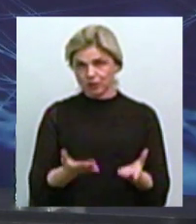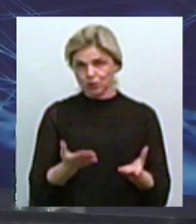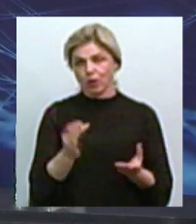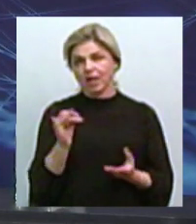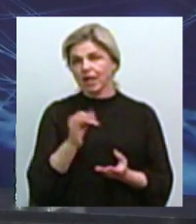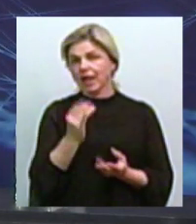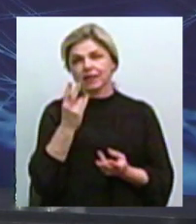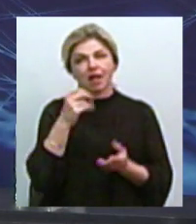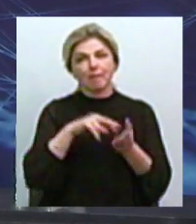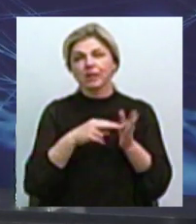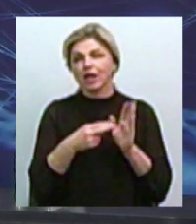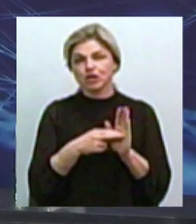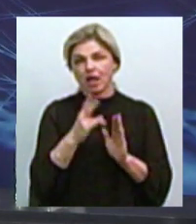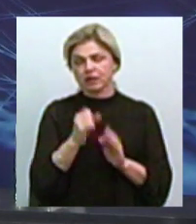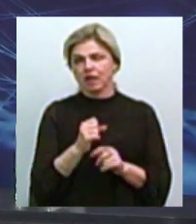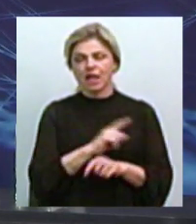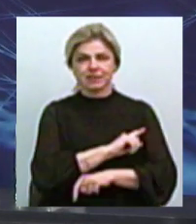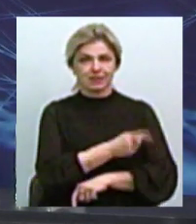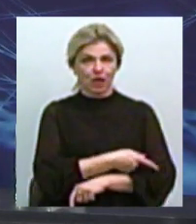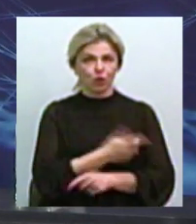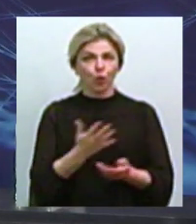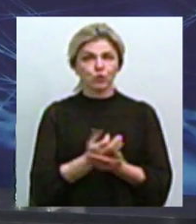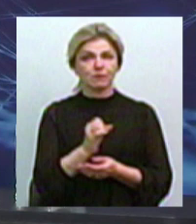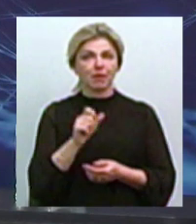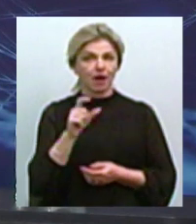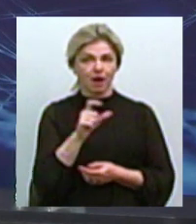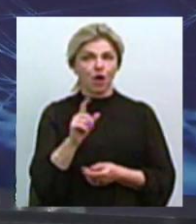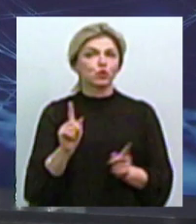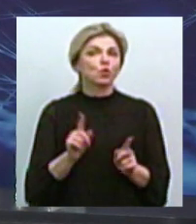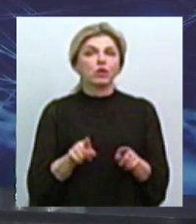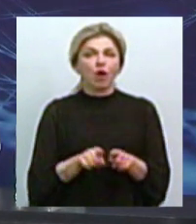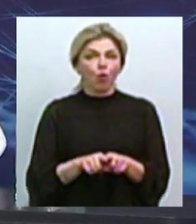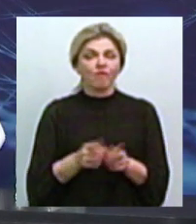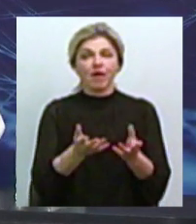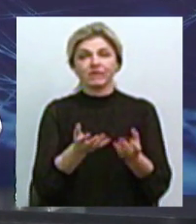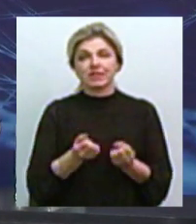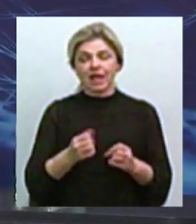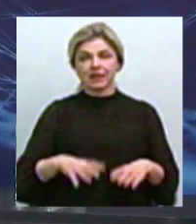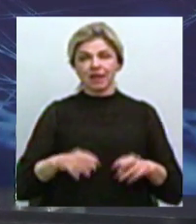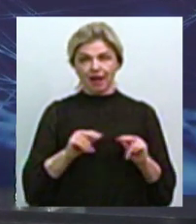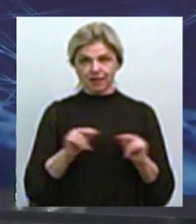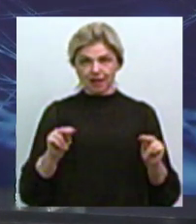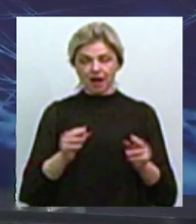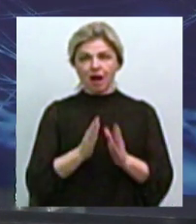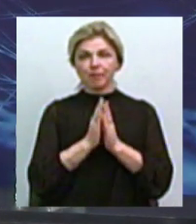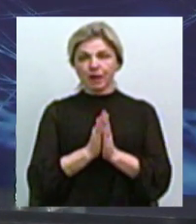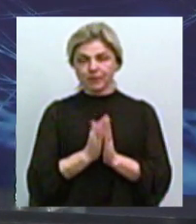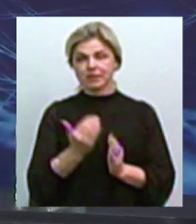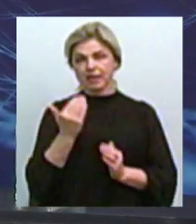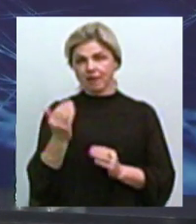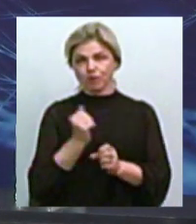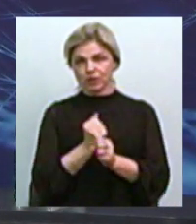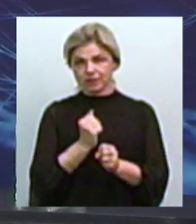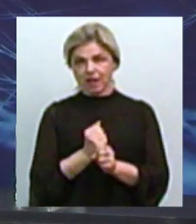не рассчитывали даже на мега-успех на самом деле, потому что, ну что тут такого? Взять тренера, попросить его сделать